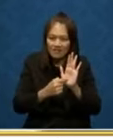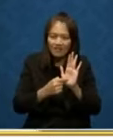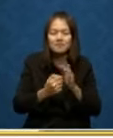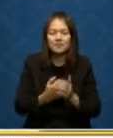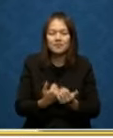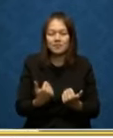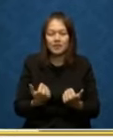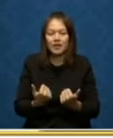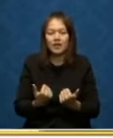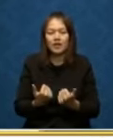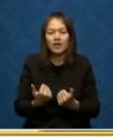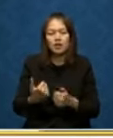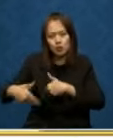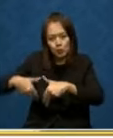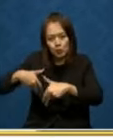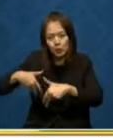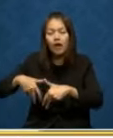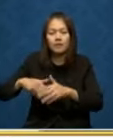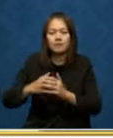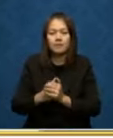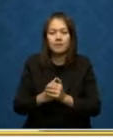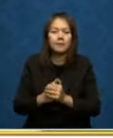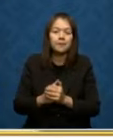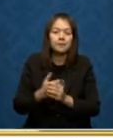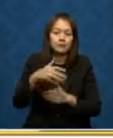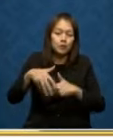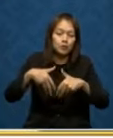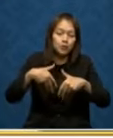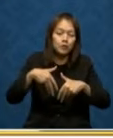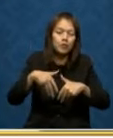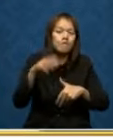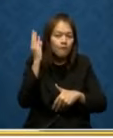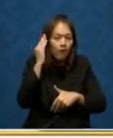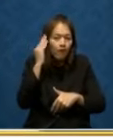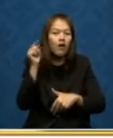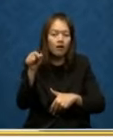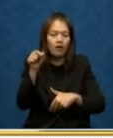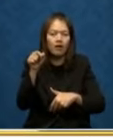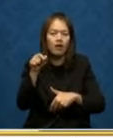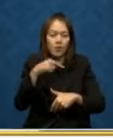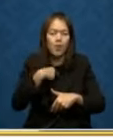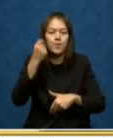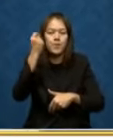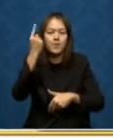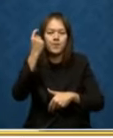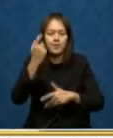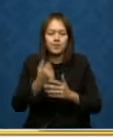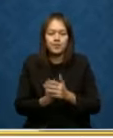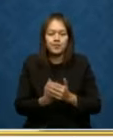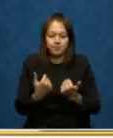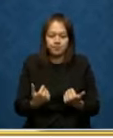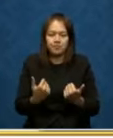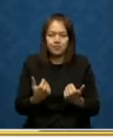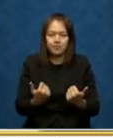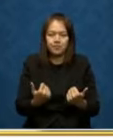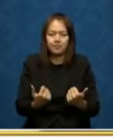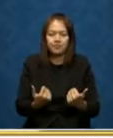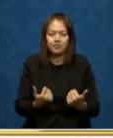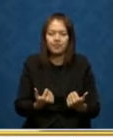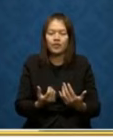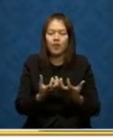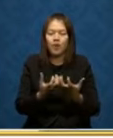ก็ขอให้พี่น้องประชาชนนะครับทางบ้านนะครับได้ฟังแล้วก็ผมก็เข้าใจนะครับว่าวันนี้พืชผล